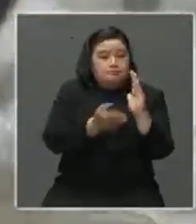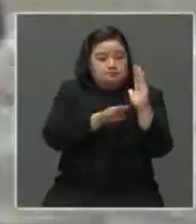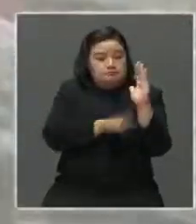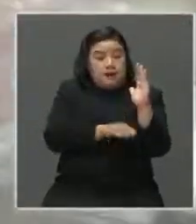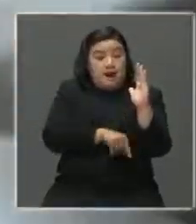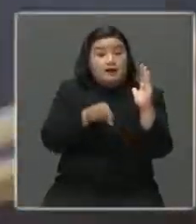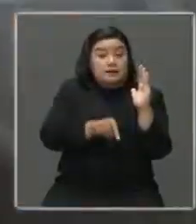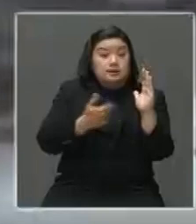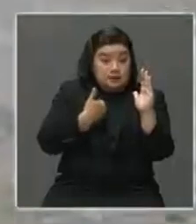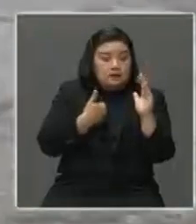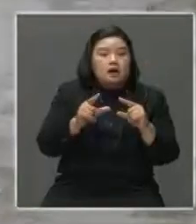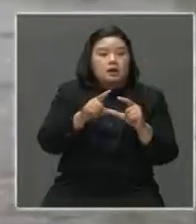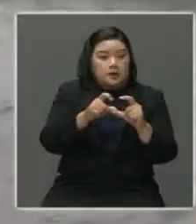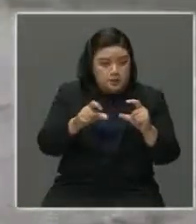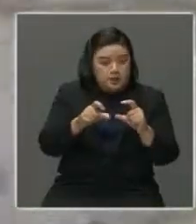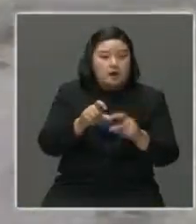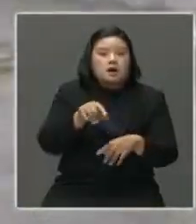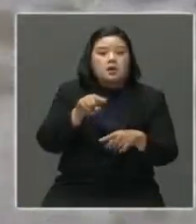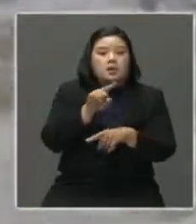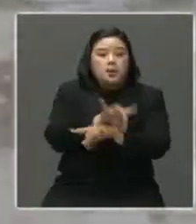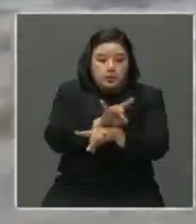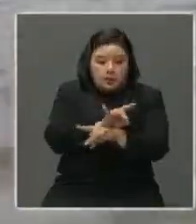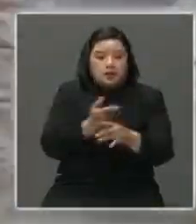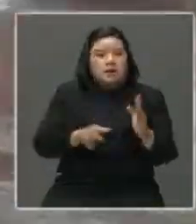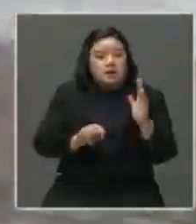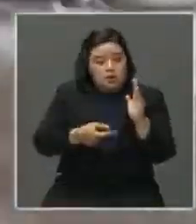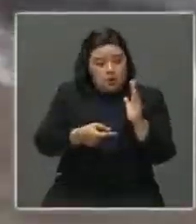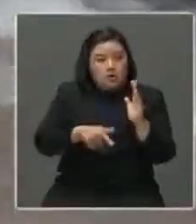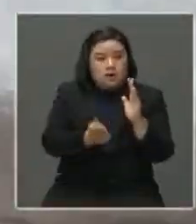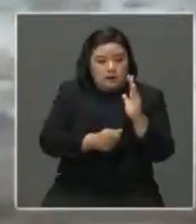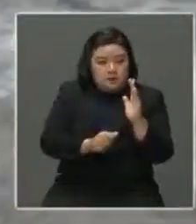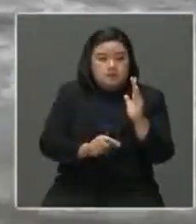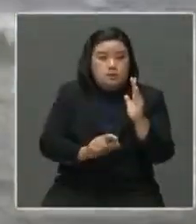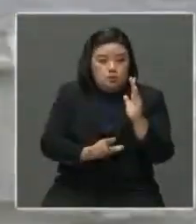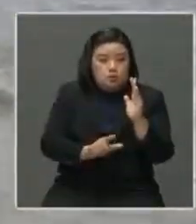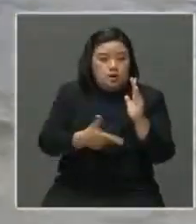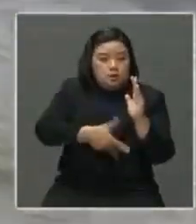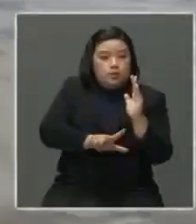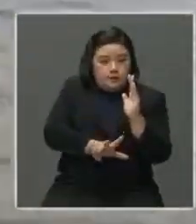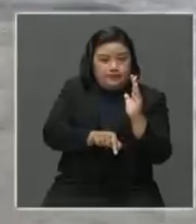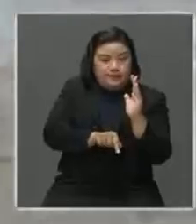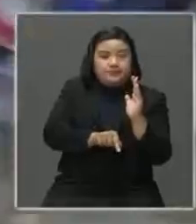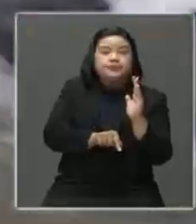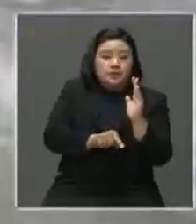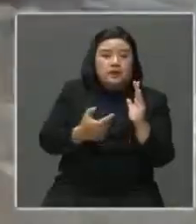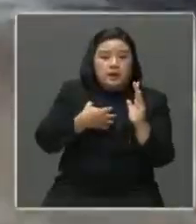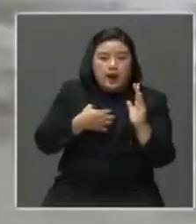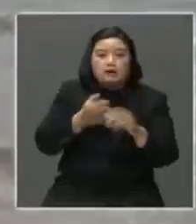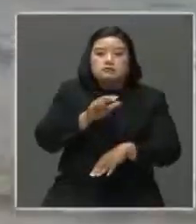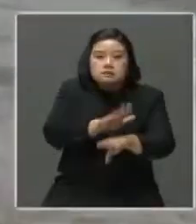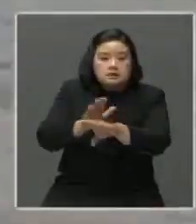ตกหนักที่จังหวัดเพชรบุรีประจวบคีรีขันธ์ระนองพังงากระบี่สตูลและภูเก็ตค่ะทั้งนี้ก็ขอให้ประชา